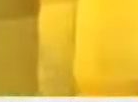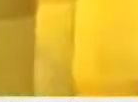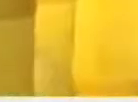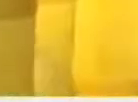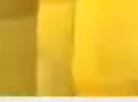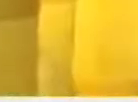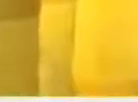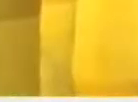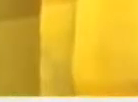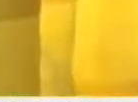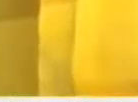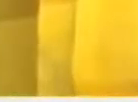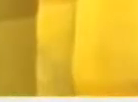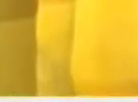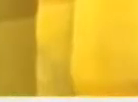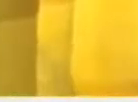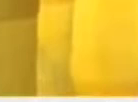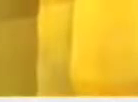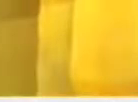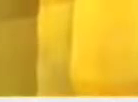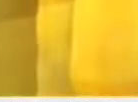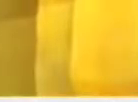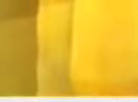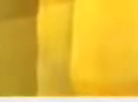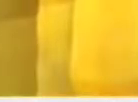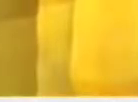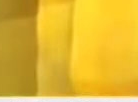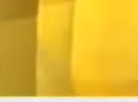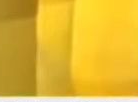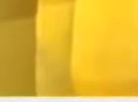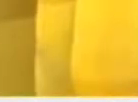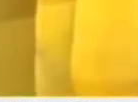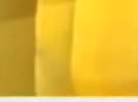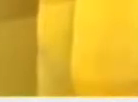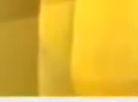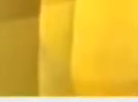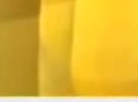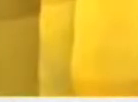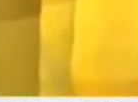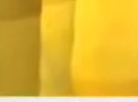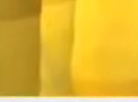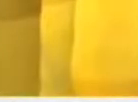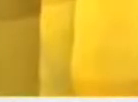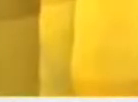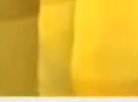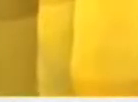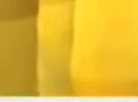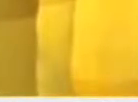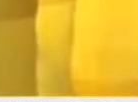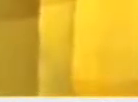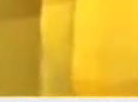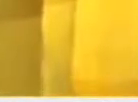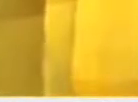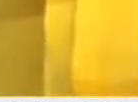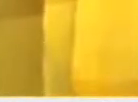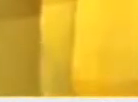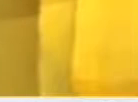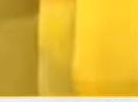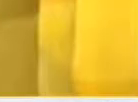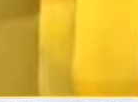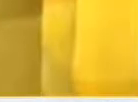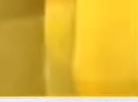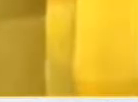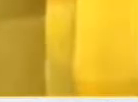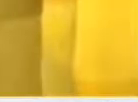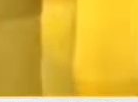Good morning, Secretary Andanar. Ngayong umaga, kasama pa rin ang mga kawani ng pamahalaan. Ating aalamin at bubusisiin